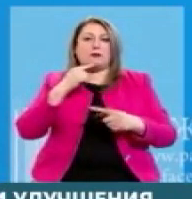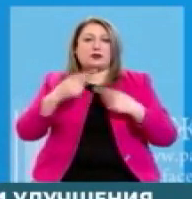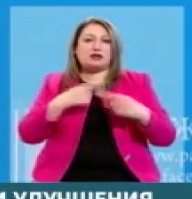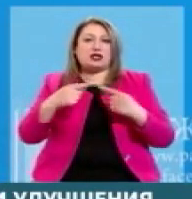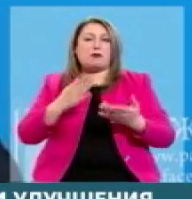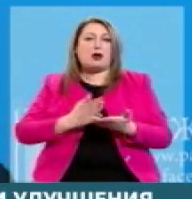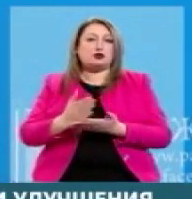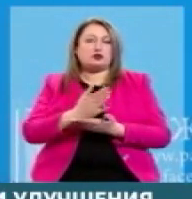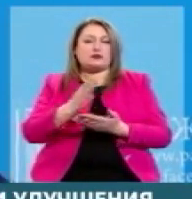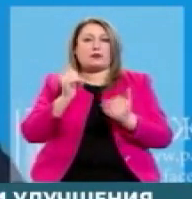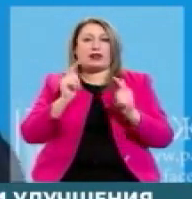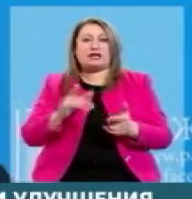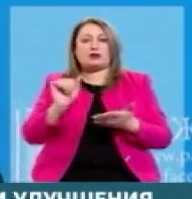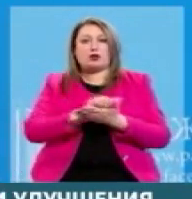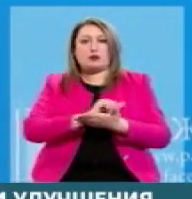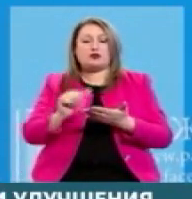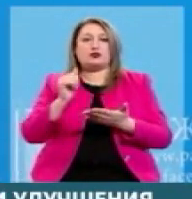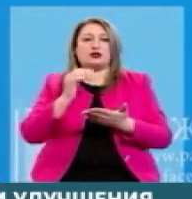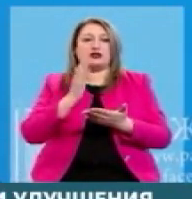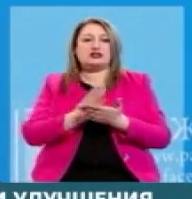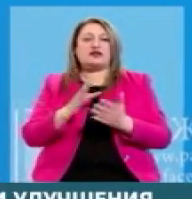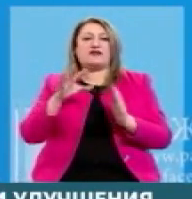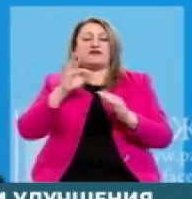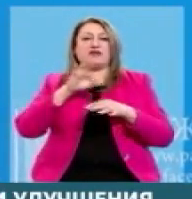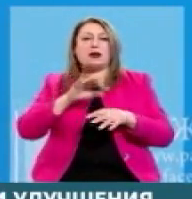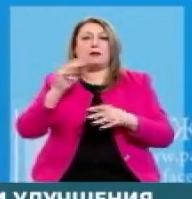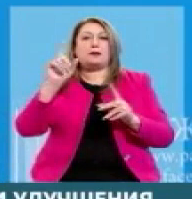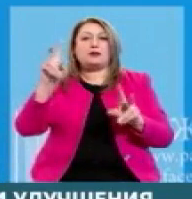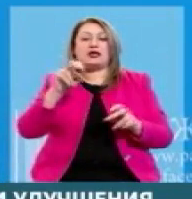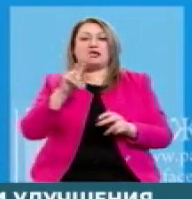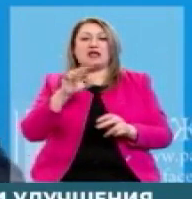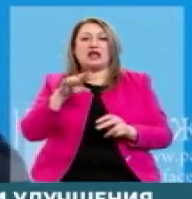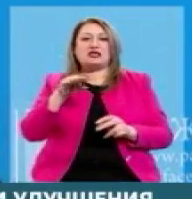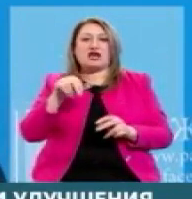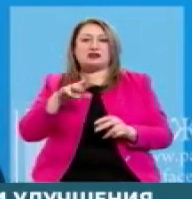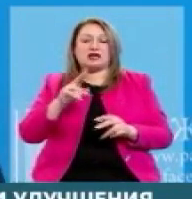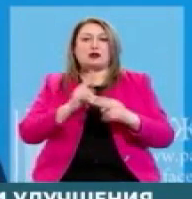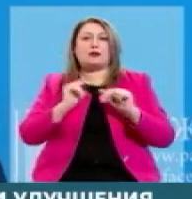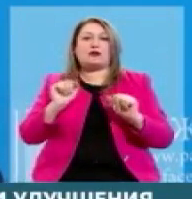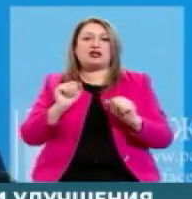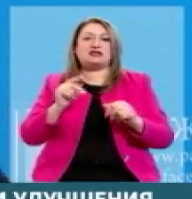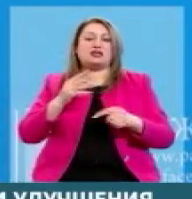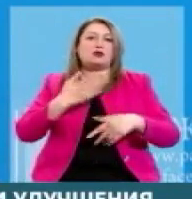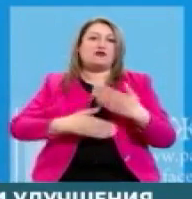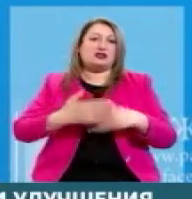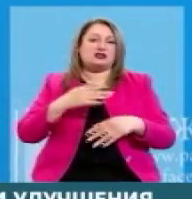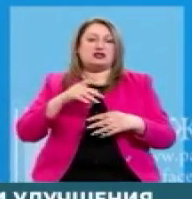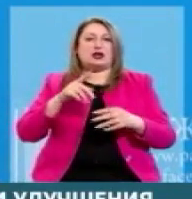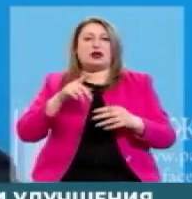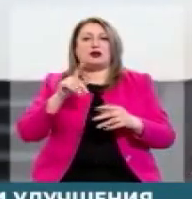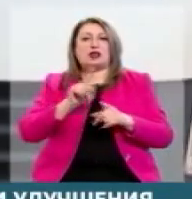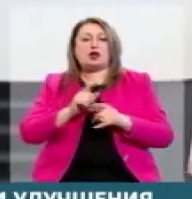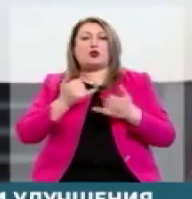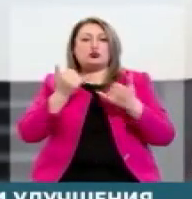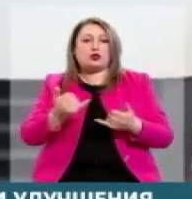регулярных маршрутах. Согласно документу, предусматривается введение понятия «абилитация» в целях профилактики инвалидности, унификации